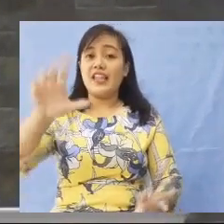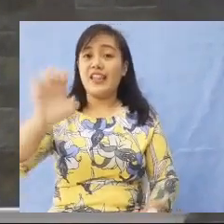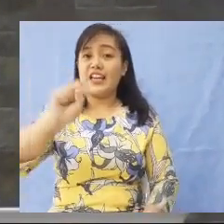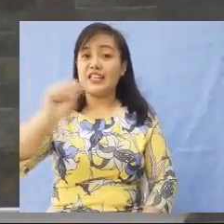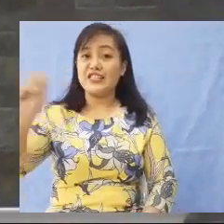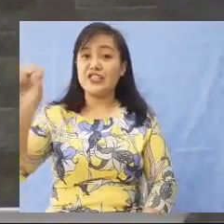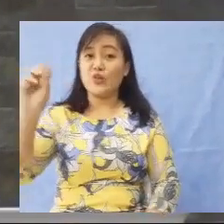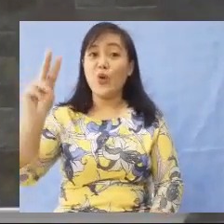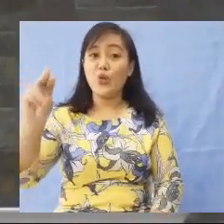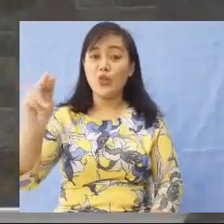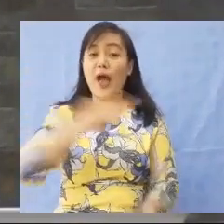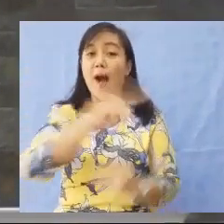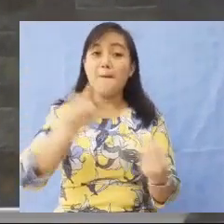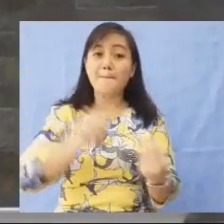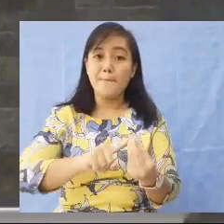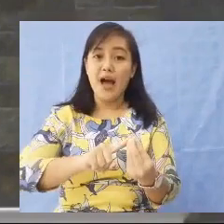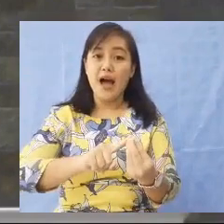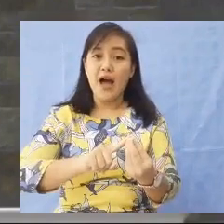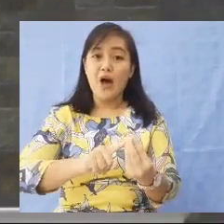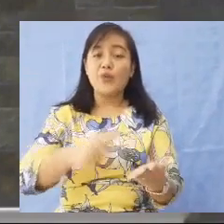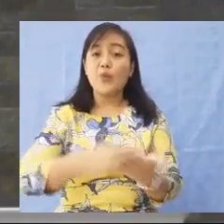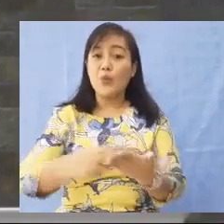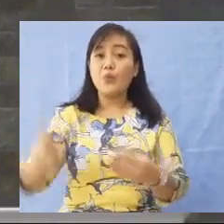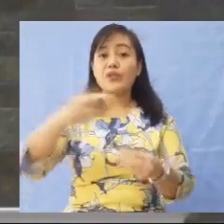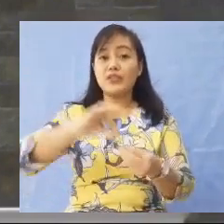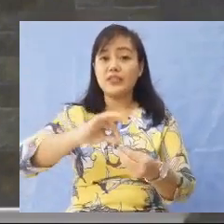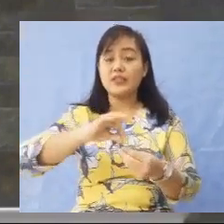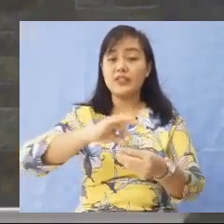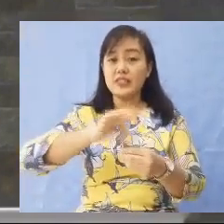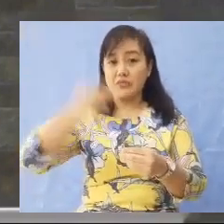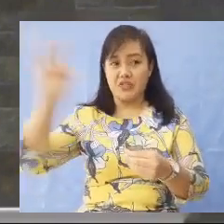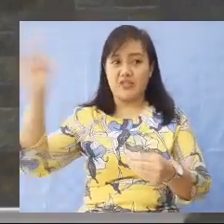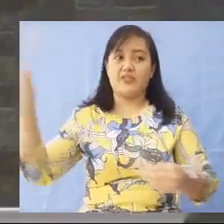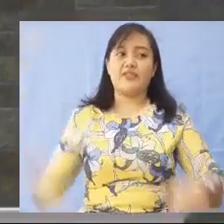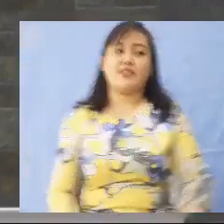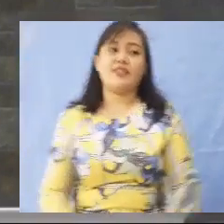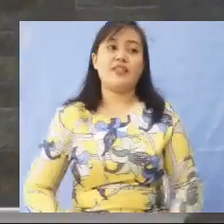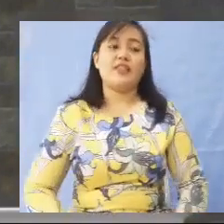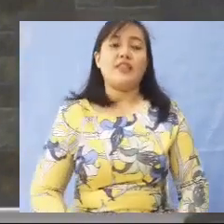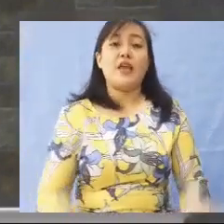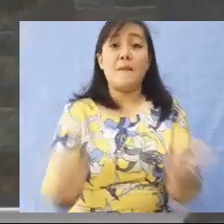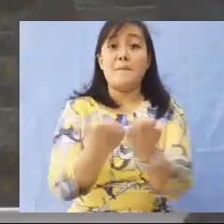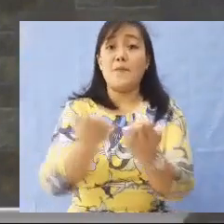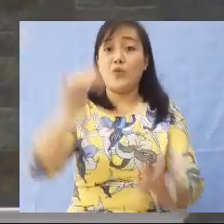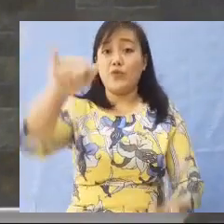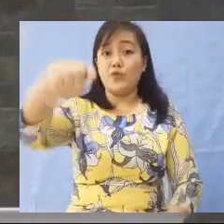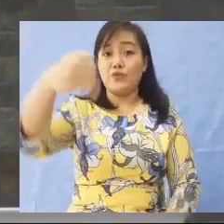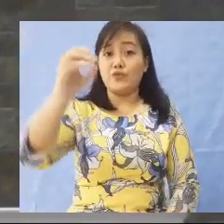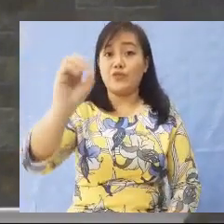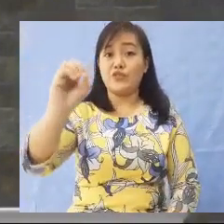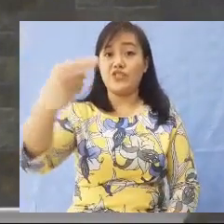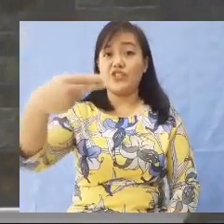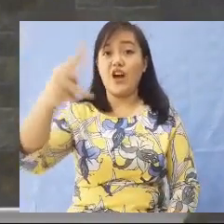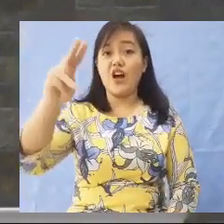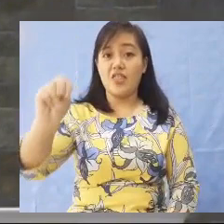na ito sa atin pong buhay bilang mga Kristiyano. John chapter 7. John chapter